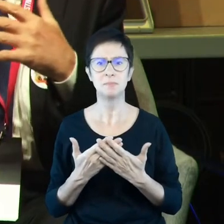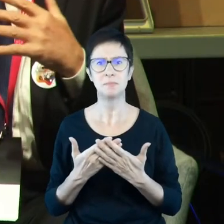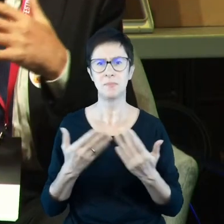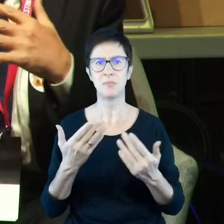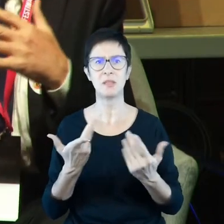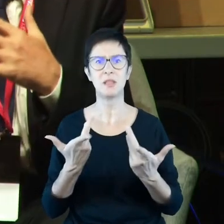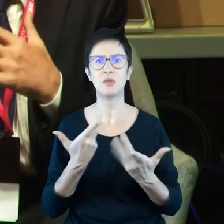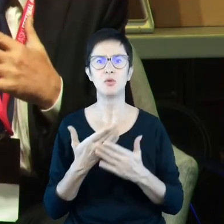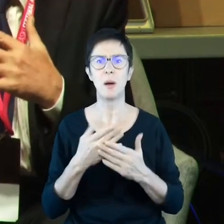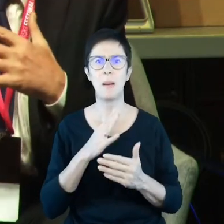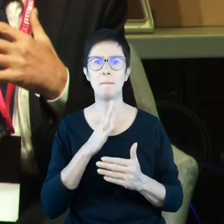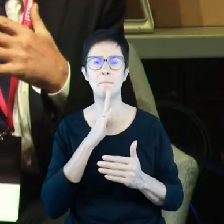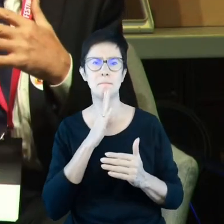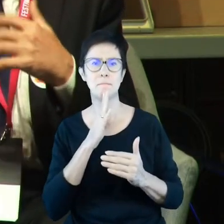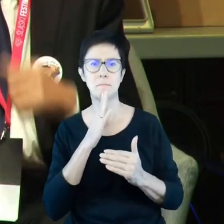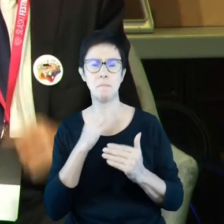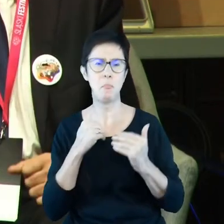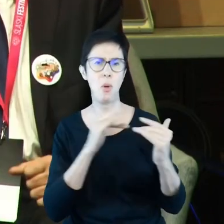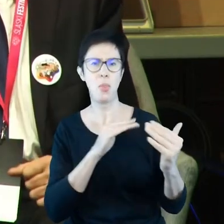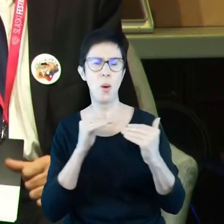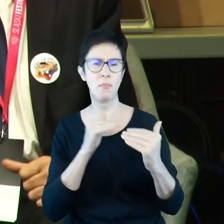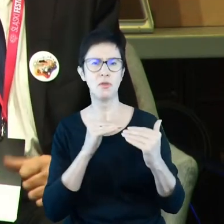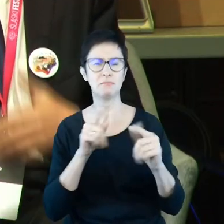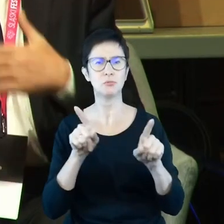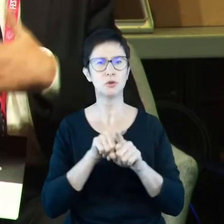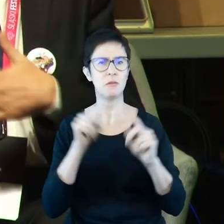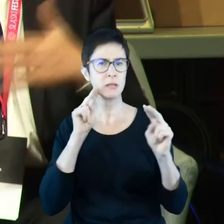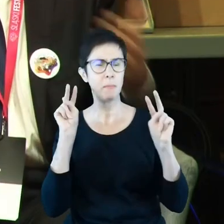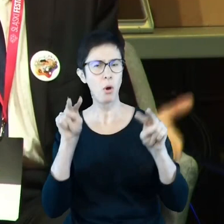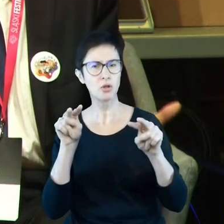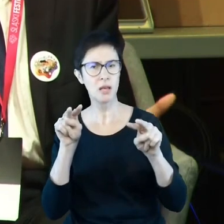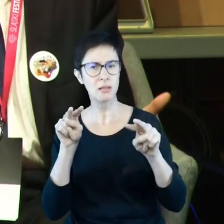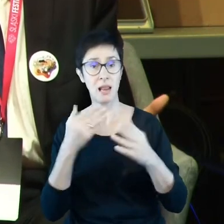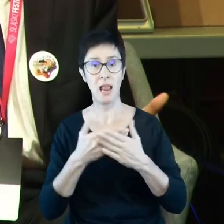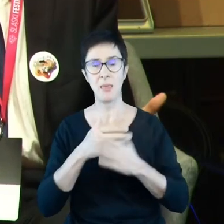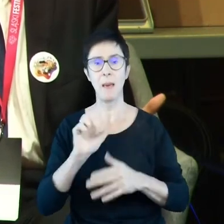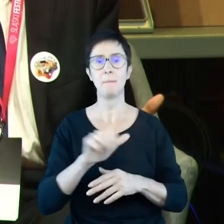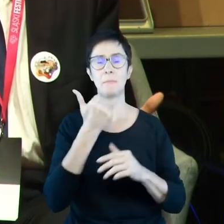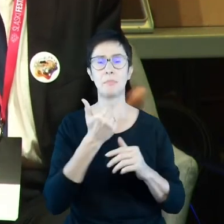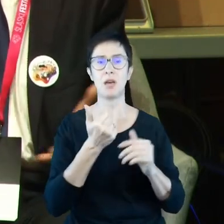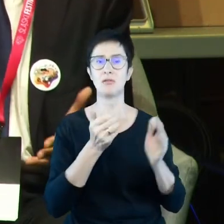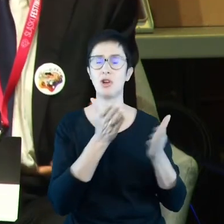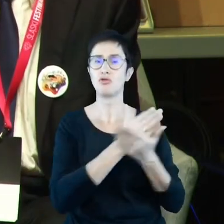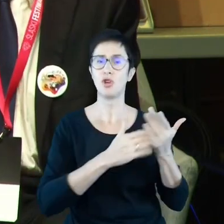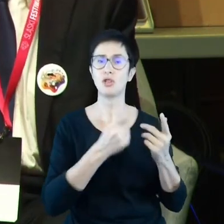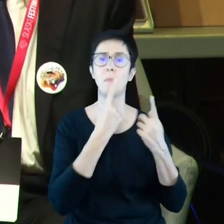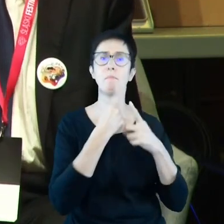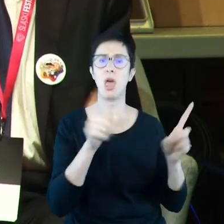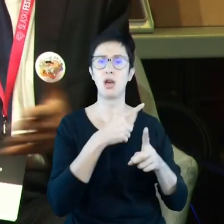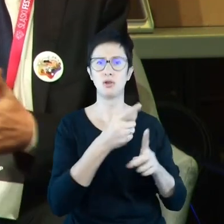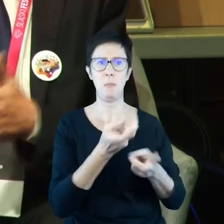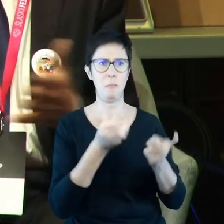zbieżności, fuzji horyzontów, jeżeli mogę tak to nazwać, spowodował, że ten pierwszy cykl pieśni, który powstał, on powstawał bardzo śmiesznie,